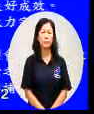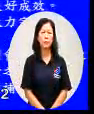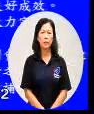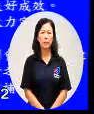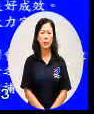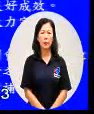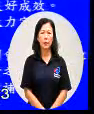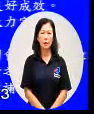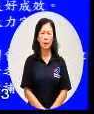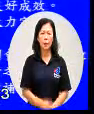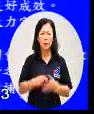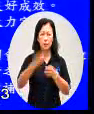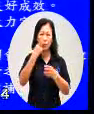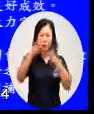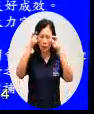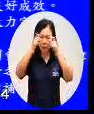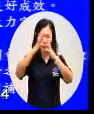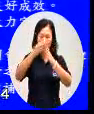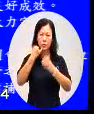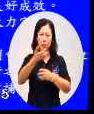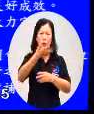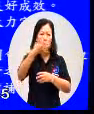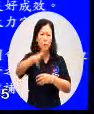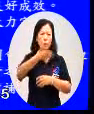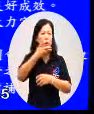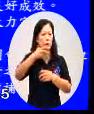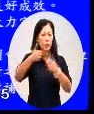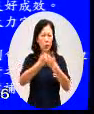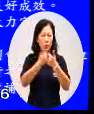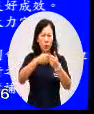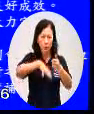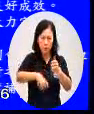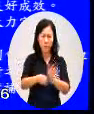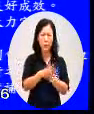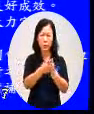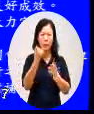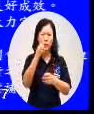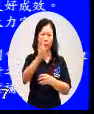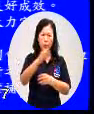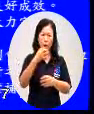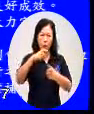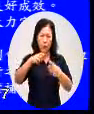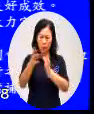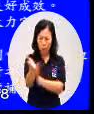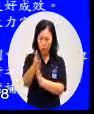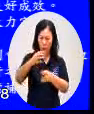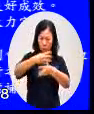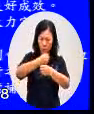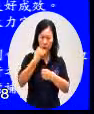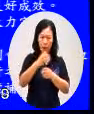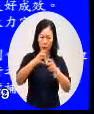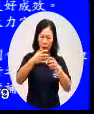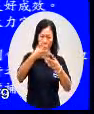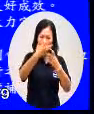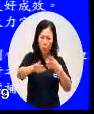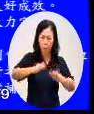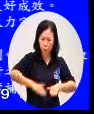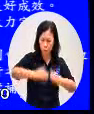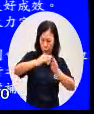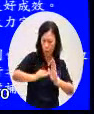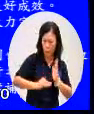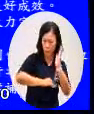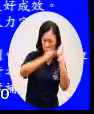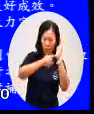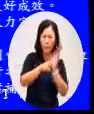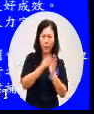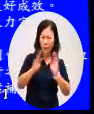南田这个高雄龙田水利会所属的右昌新中，可是右昌水闸门，哦，这个治水